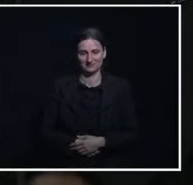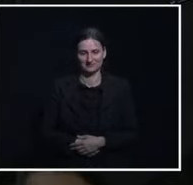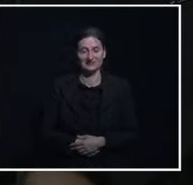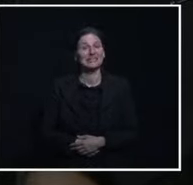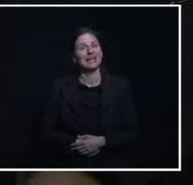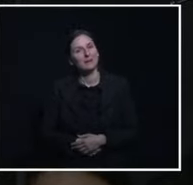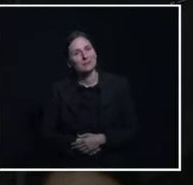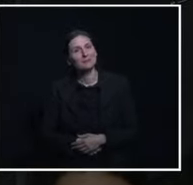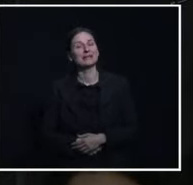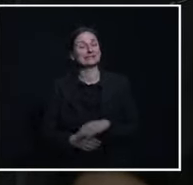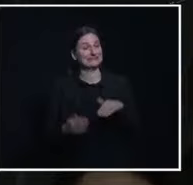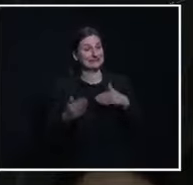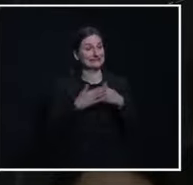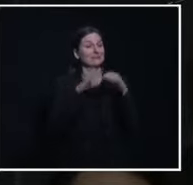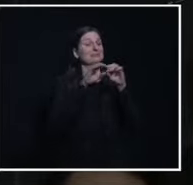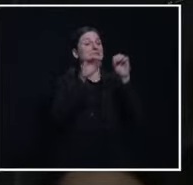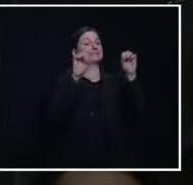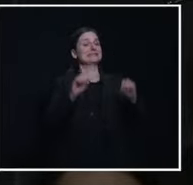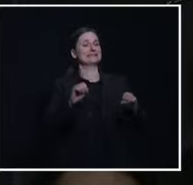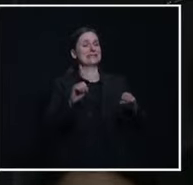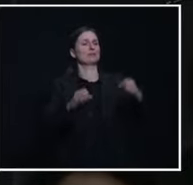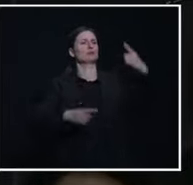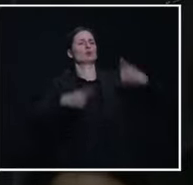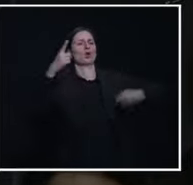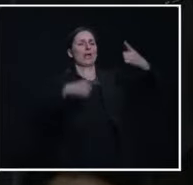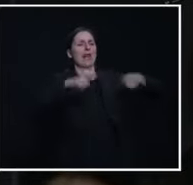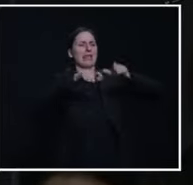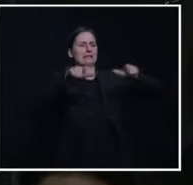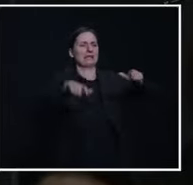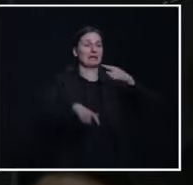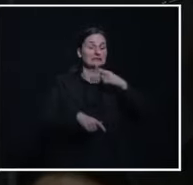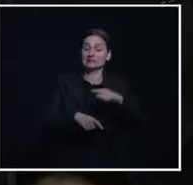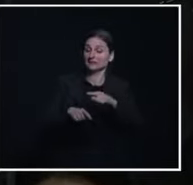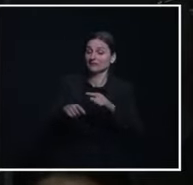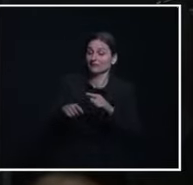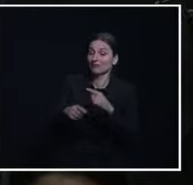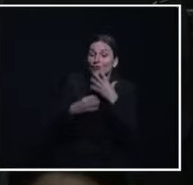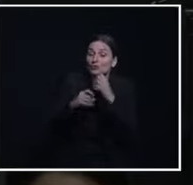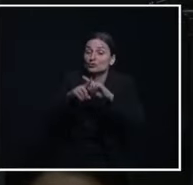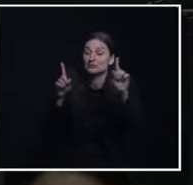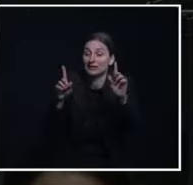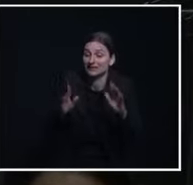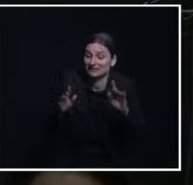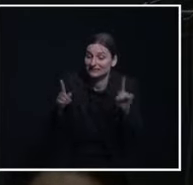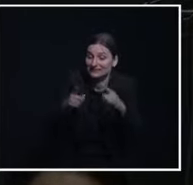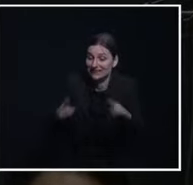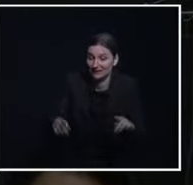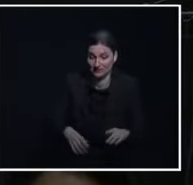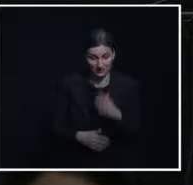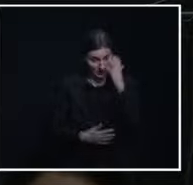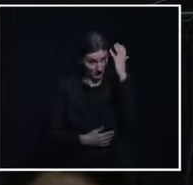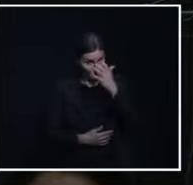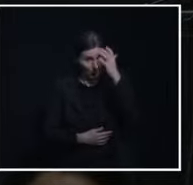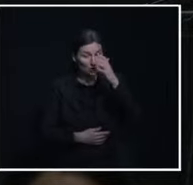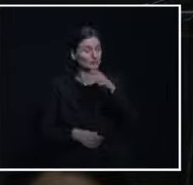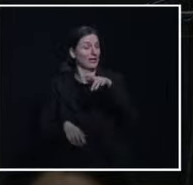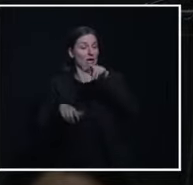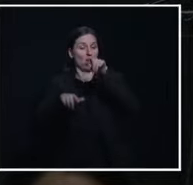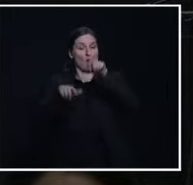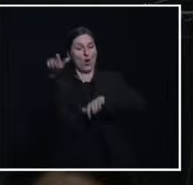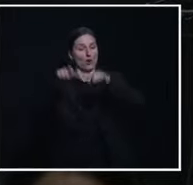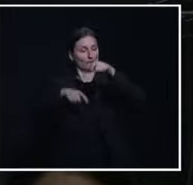gibt aber totalitäre Systeme, denen das gar nicht recht ist. Denn wenn da Leute